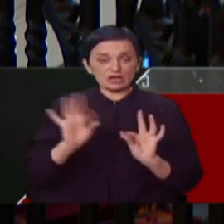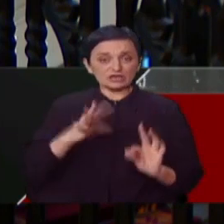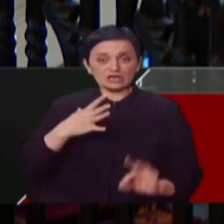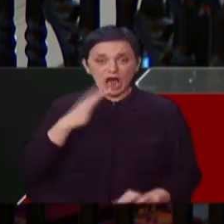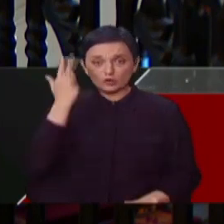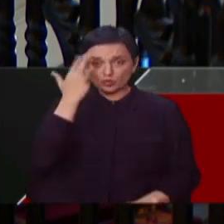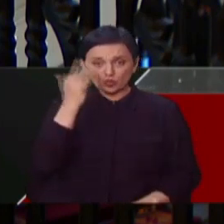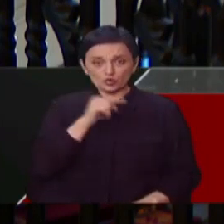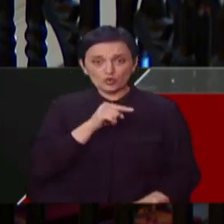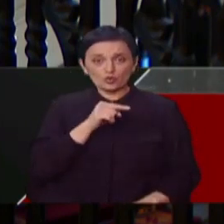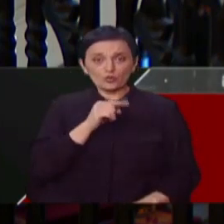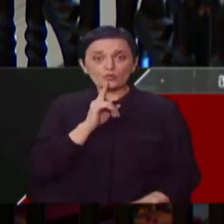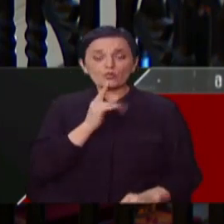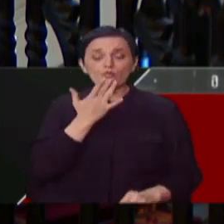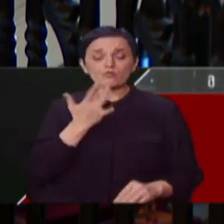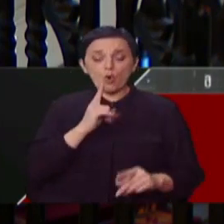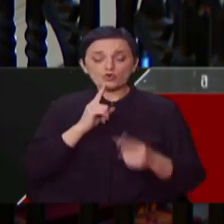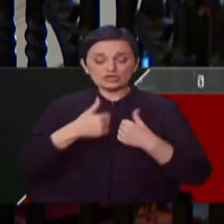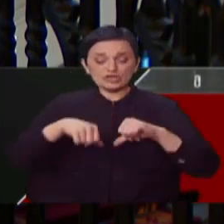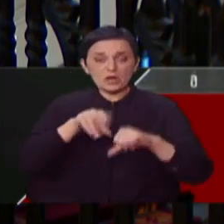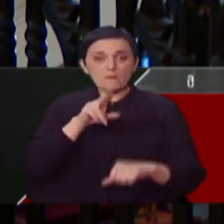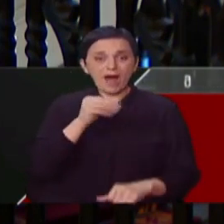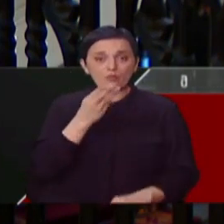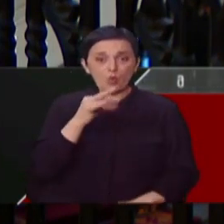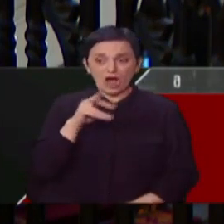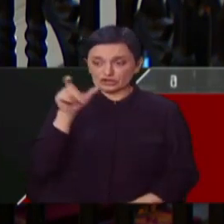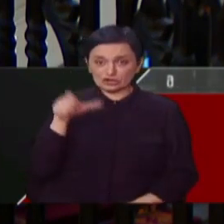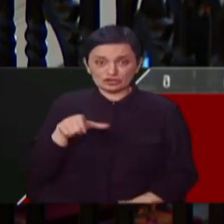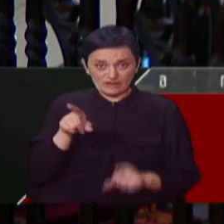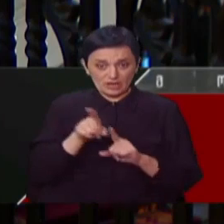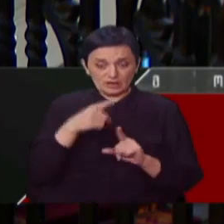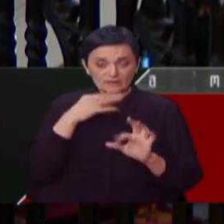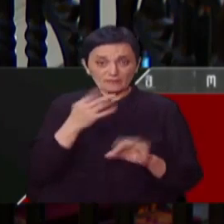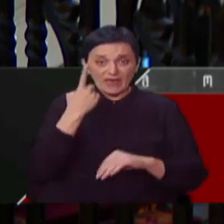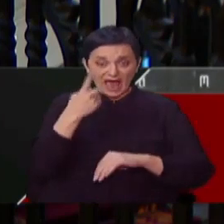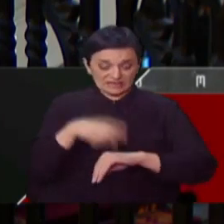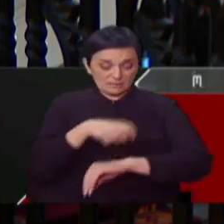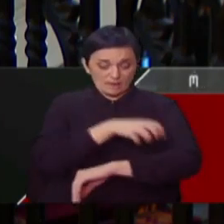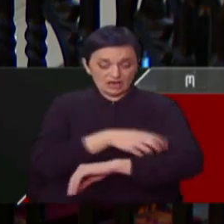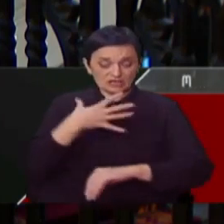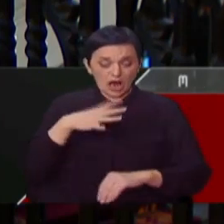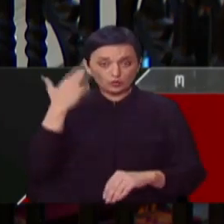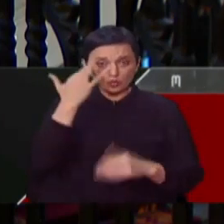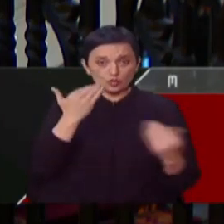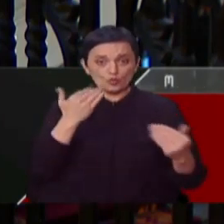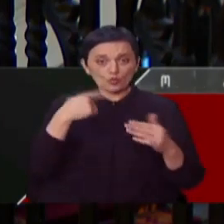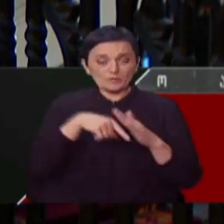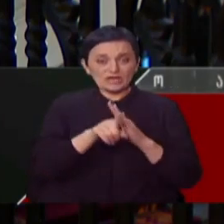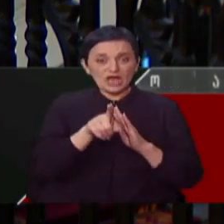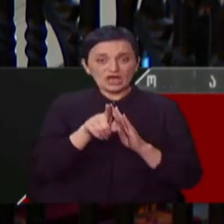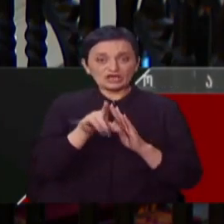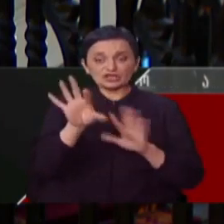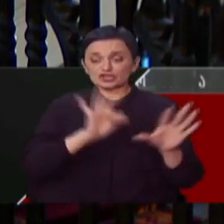ქართული ოცნების პოლიცაბჭოს წევრი შალვა პაპუაშვილი. Აი ეს გვითხრეს ერთპარტიულად ქართული ოცნების მიერ